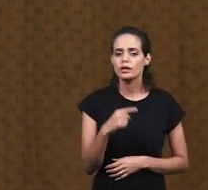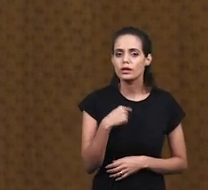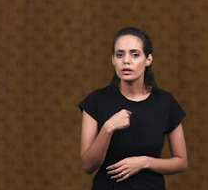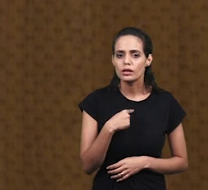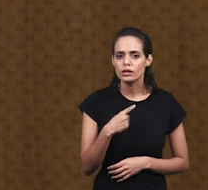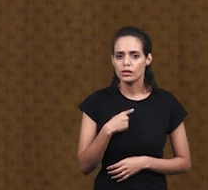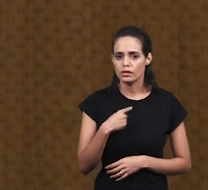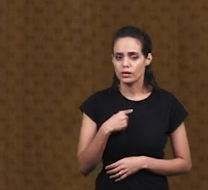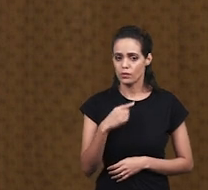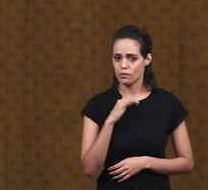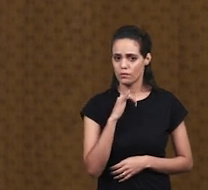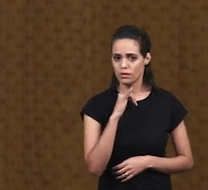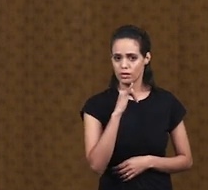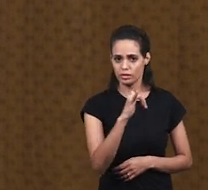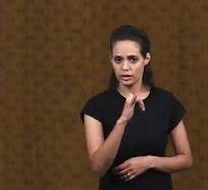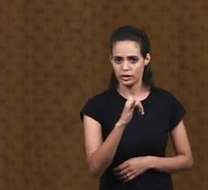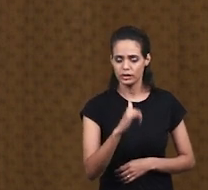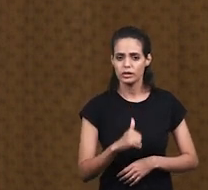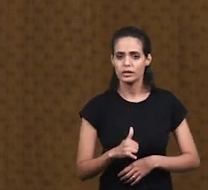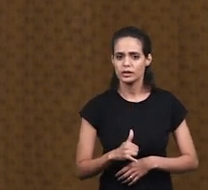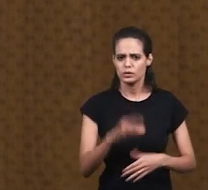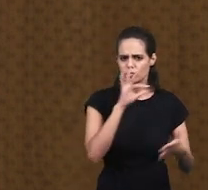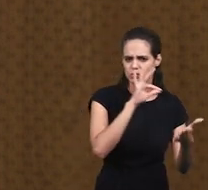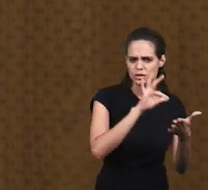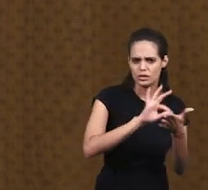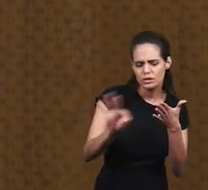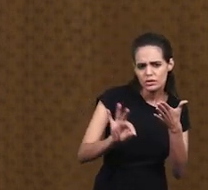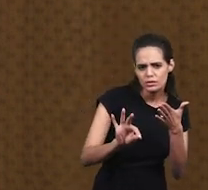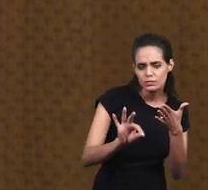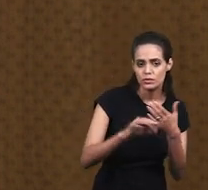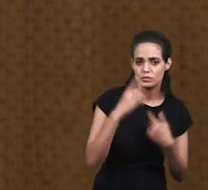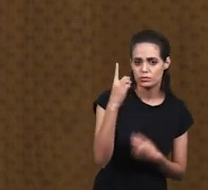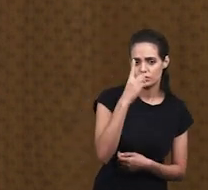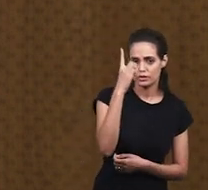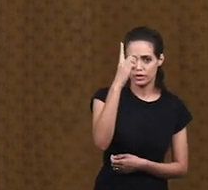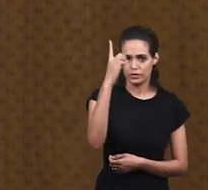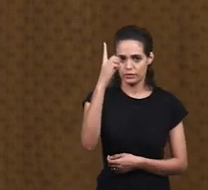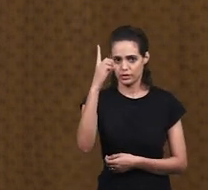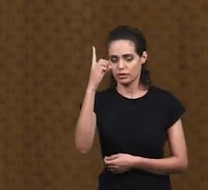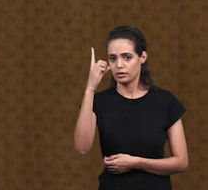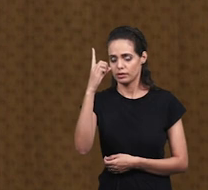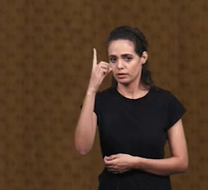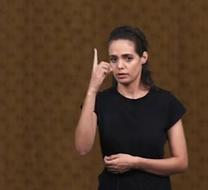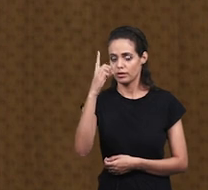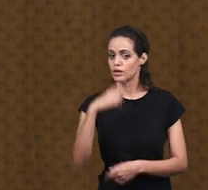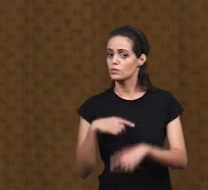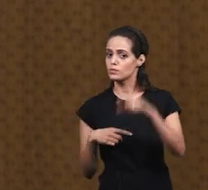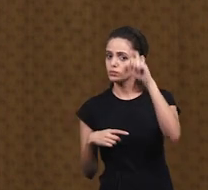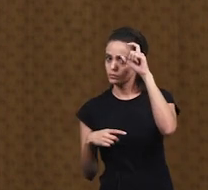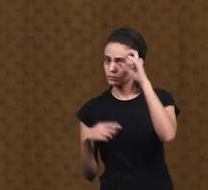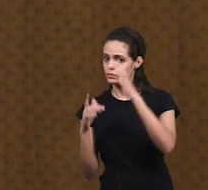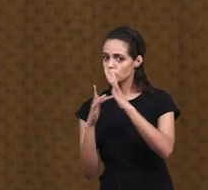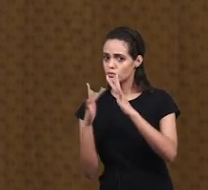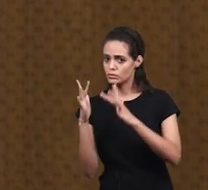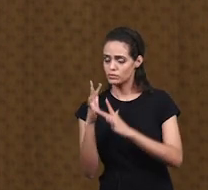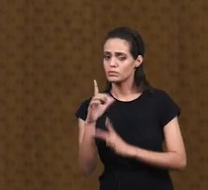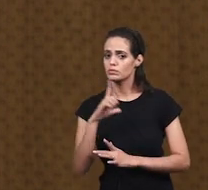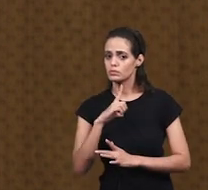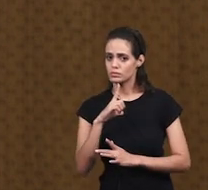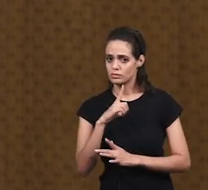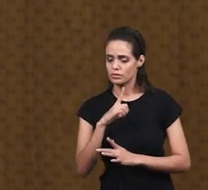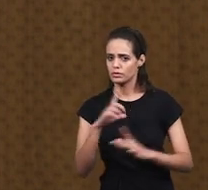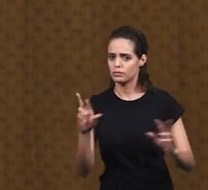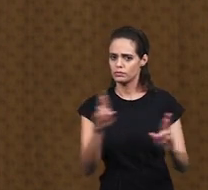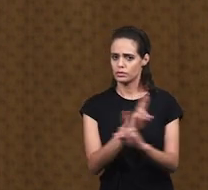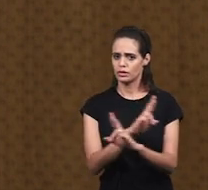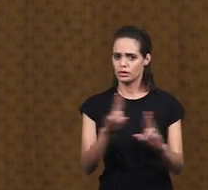de David et les ennemis de Jésus, il y a un rapport très grand et nous devons